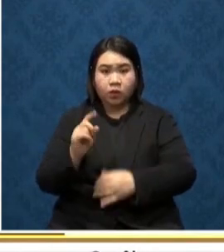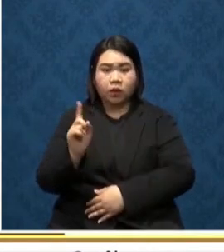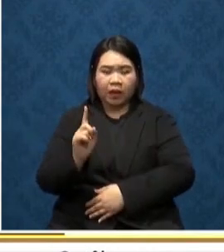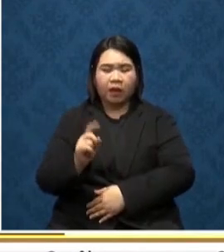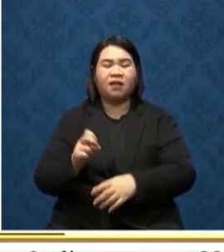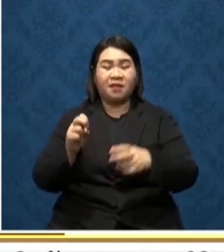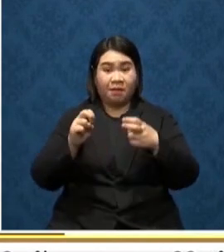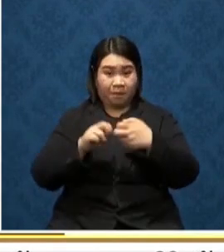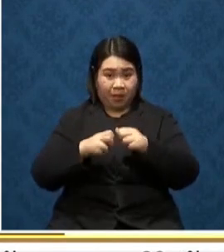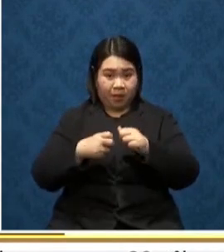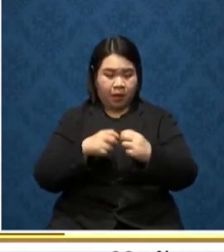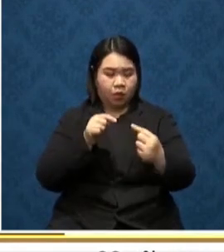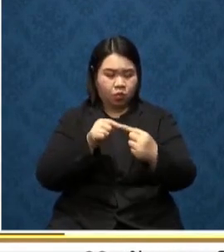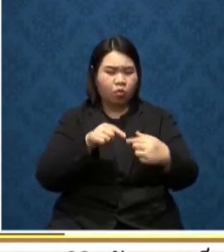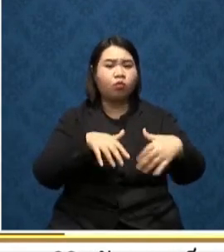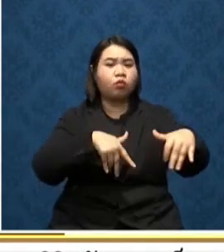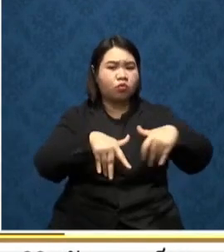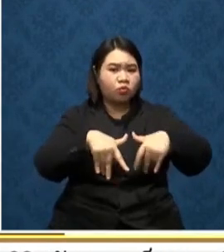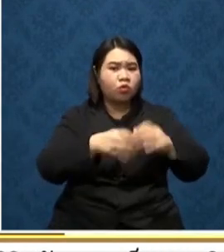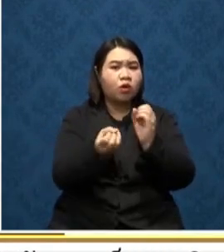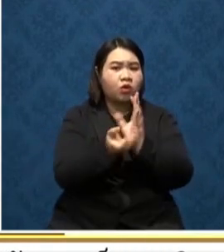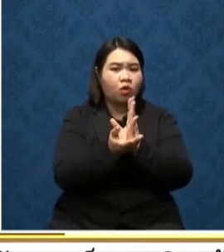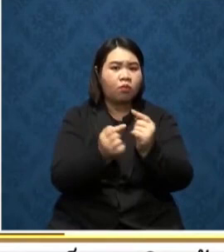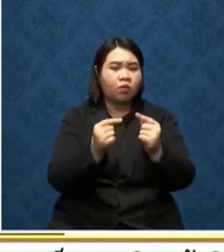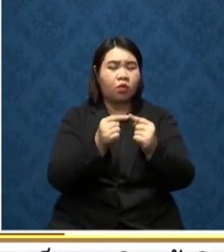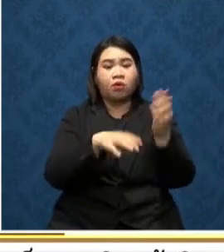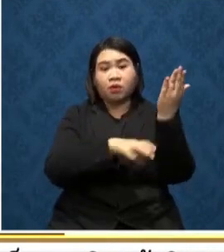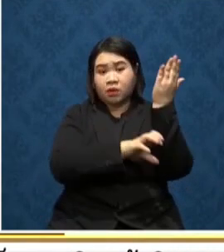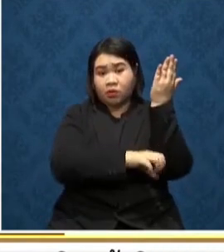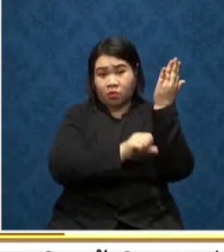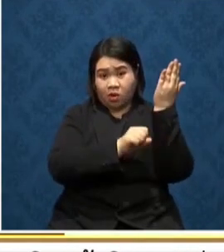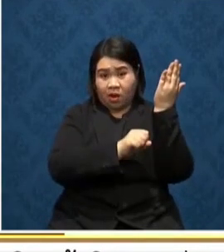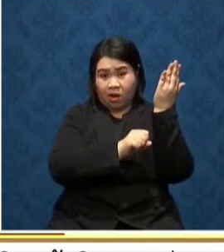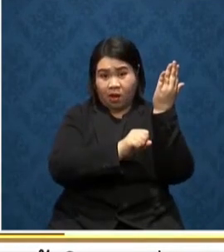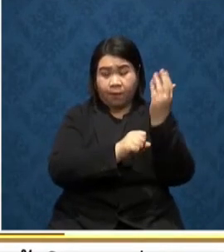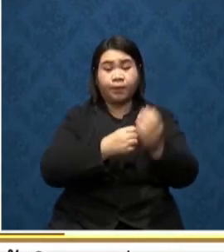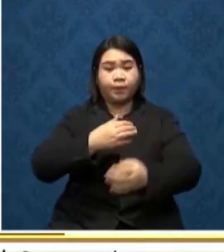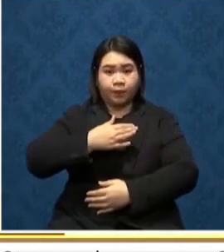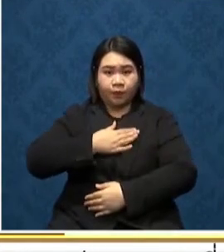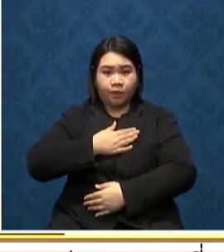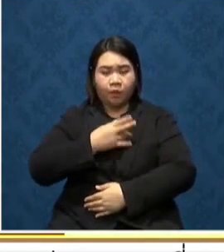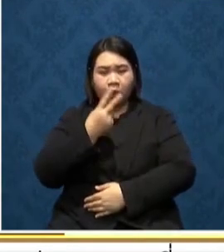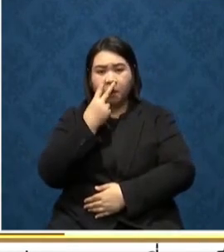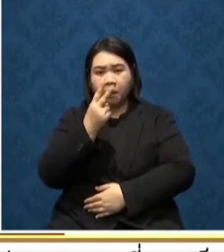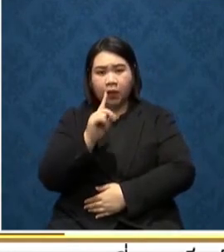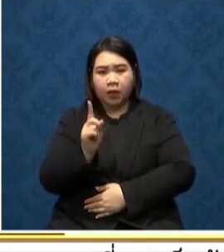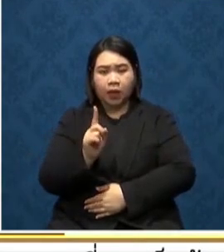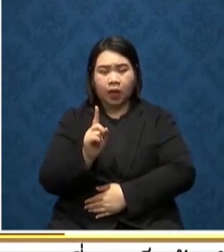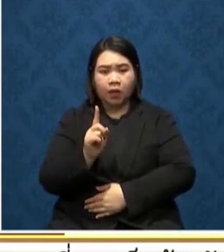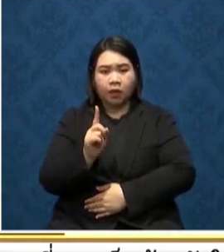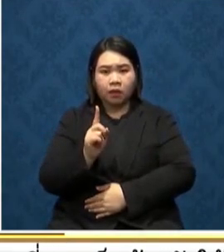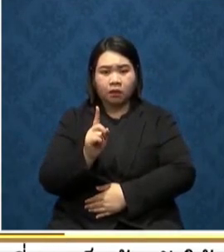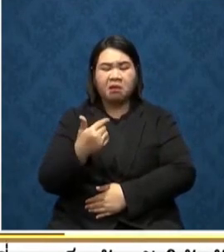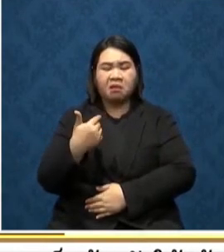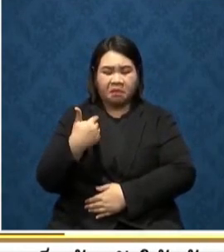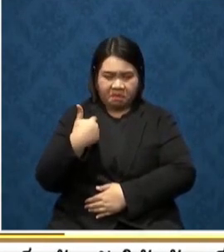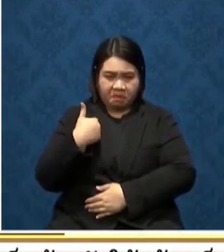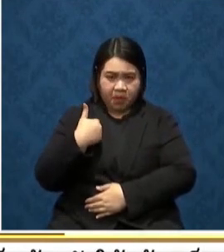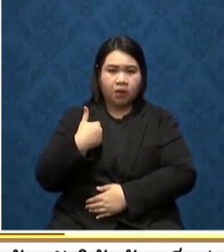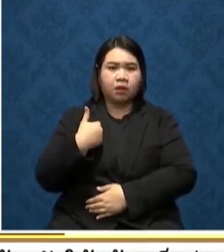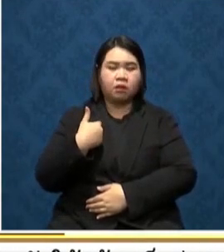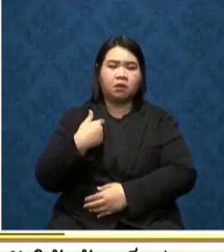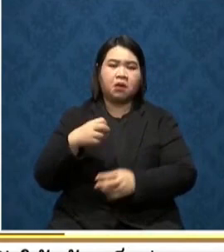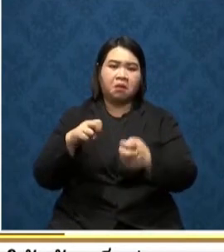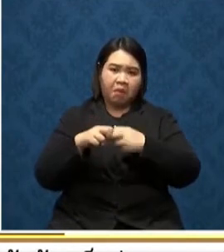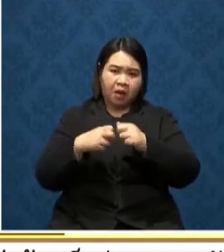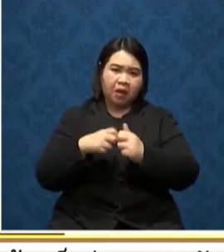เมื่อเป็ปัหากับพี่น้องปริจาชนในเขตเทศบาลนครทงกลาผมเองได้รับการรองเรียนกมาตลอ